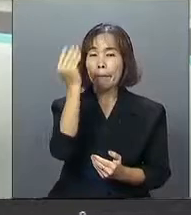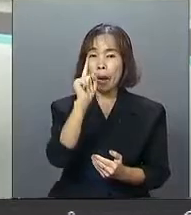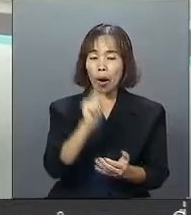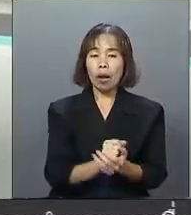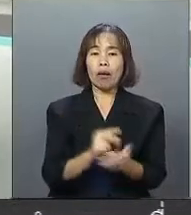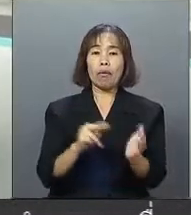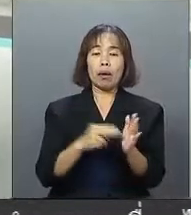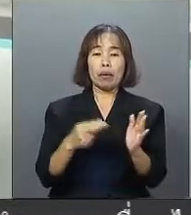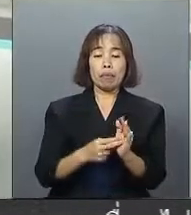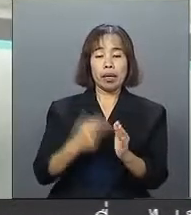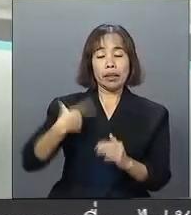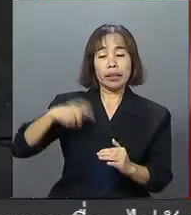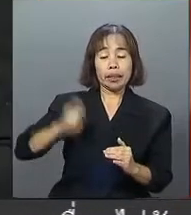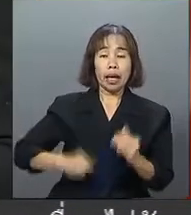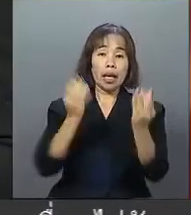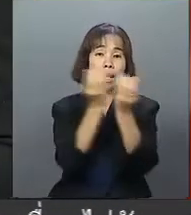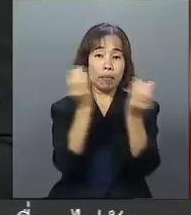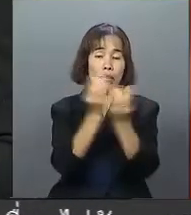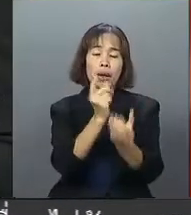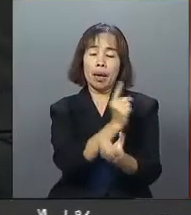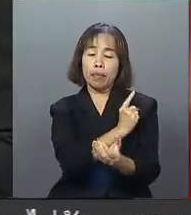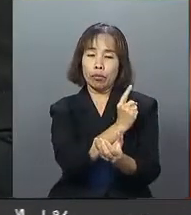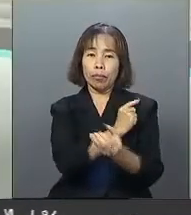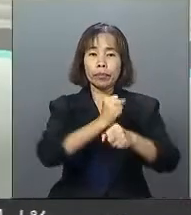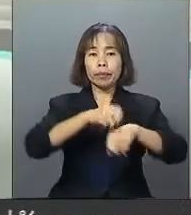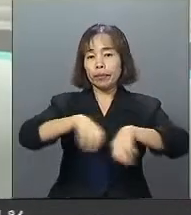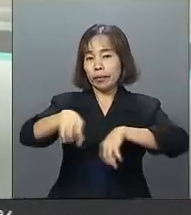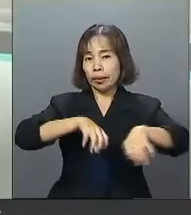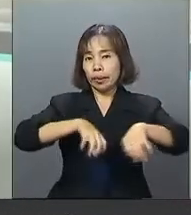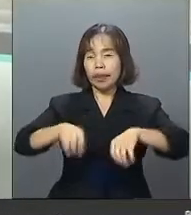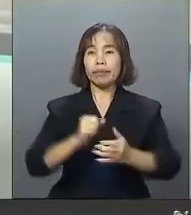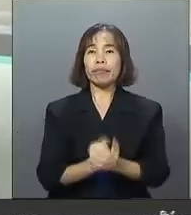ลักที่จะทำให้บ้านเมืองนั้นเป็นรูปเป็นร่างขึ้นได้นะคะ ค่ะ ขอบคุณคุณสวัสดิ์ค่ะ